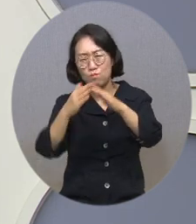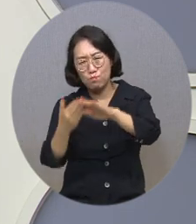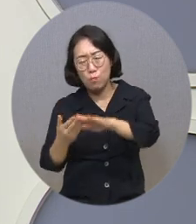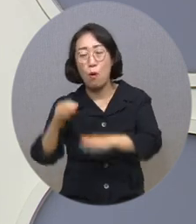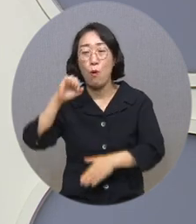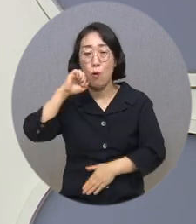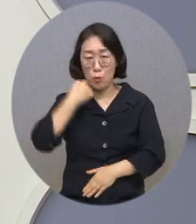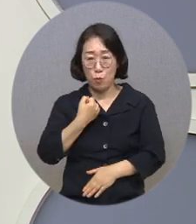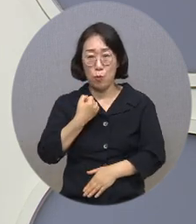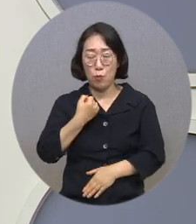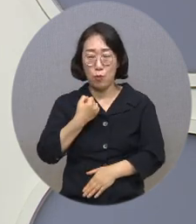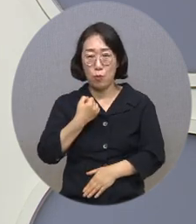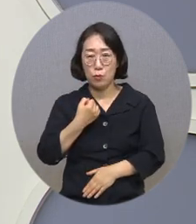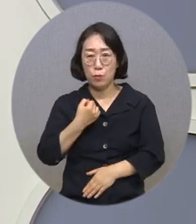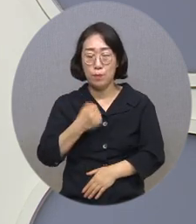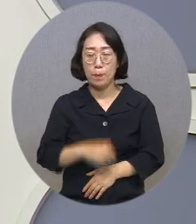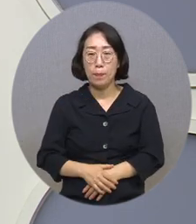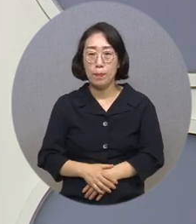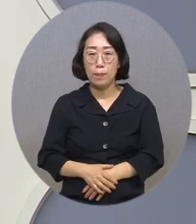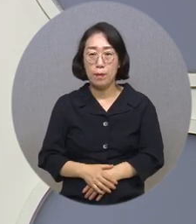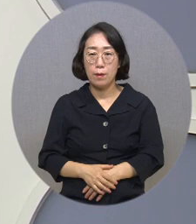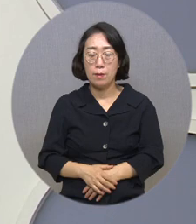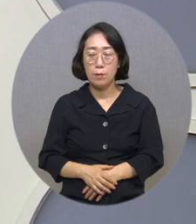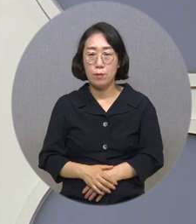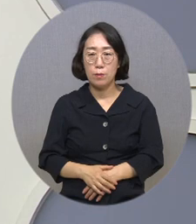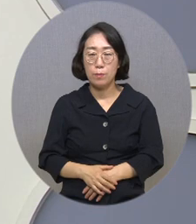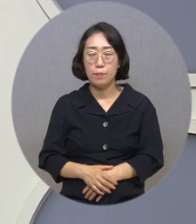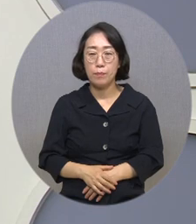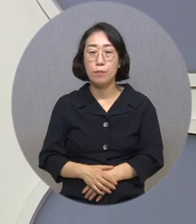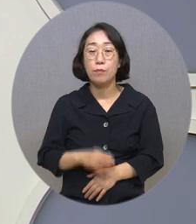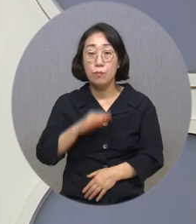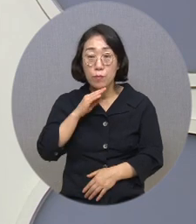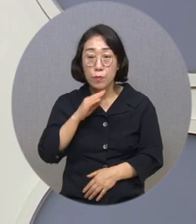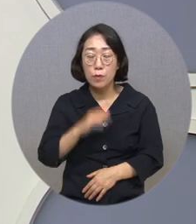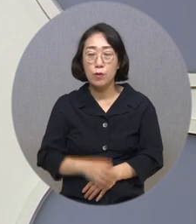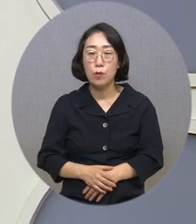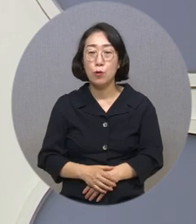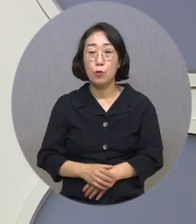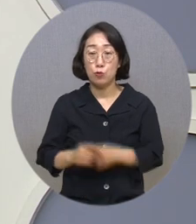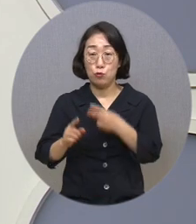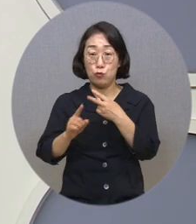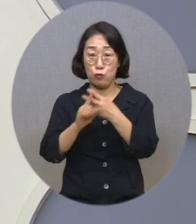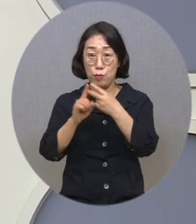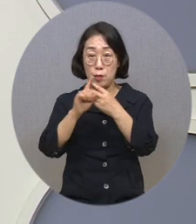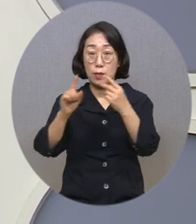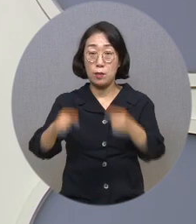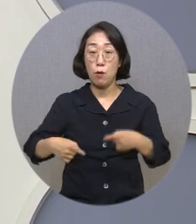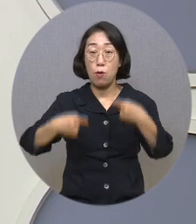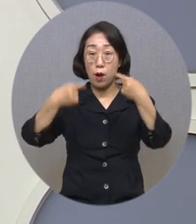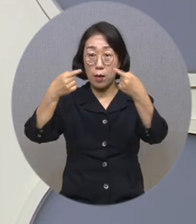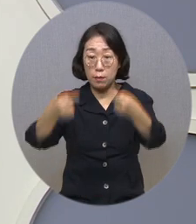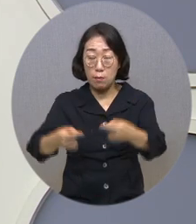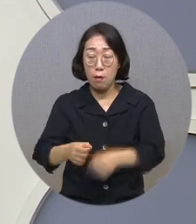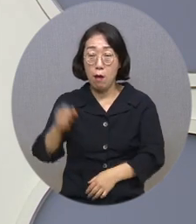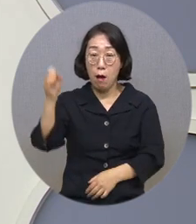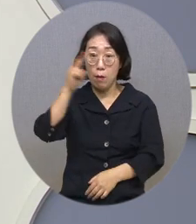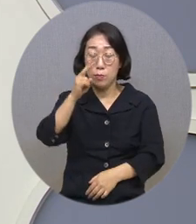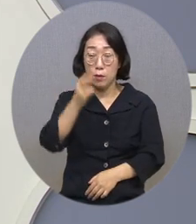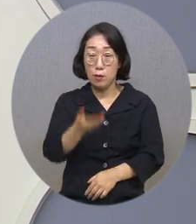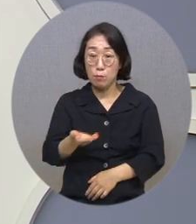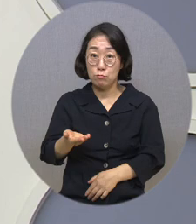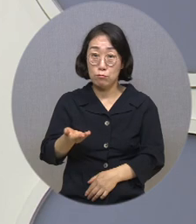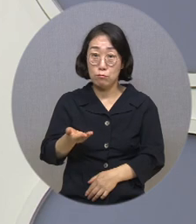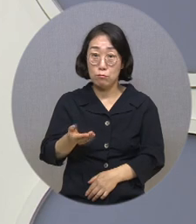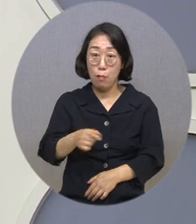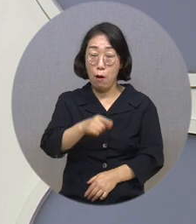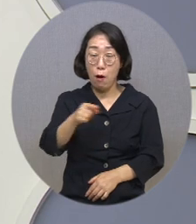있다가 이제 관천중학교를 들어갔는데 아주 어처구니 없는 일이 벌어졌습니다. 그때 갑자기 그 제가 전교 1등을 하는 아주 어처구니